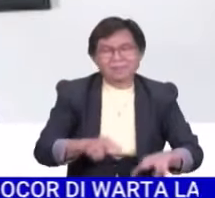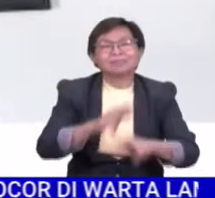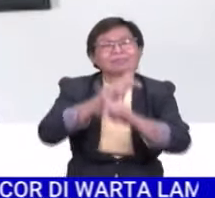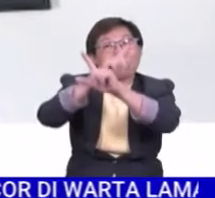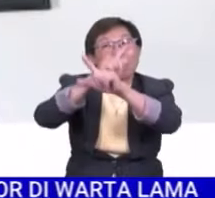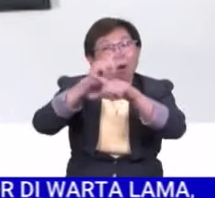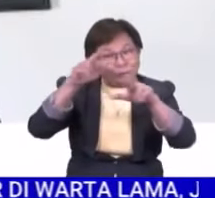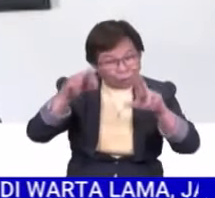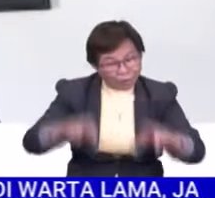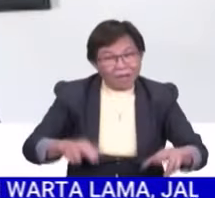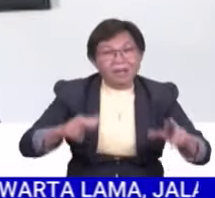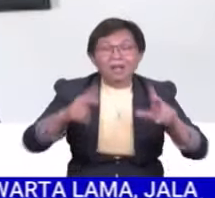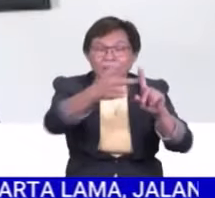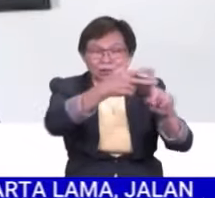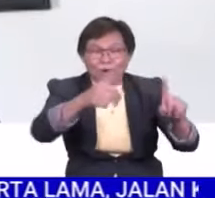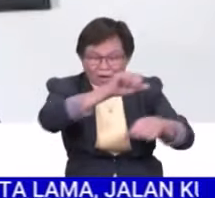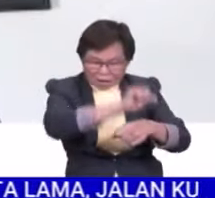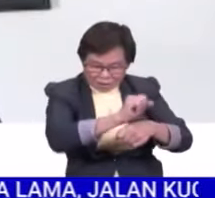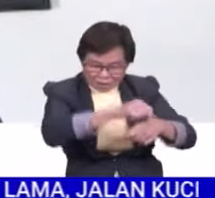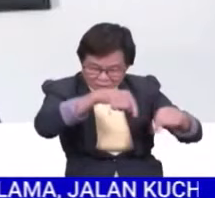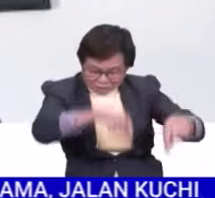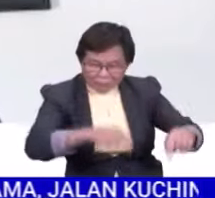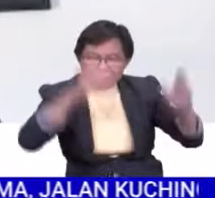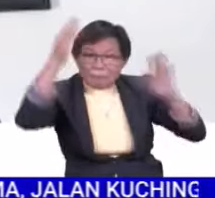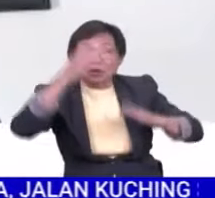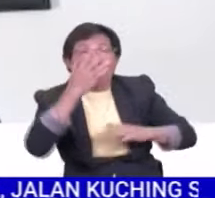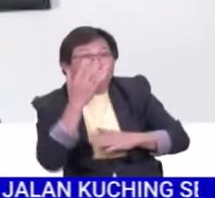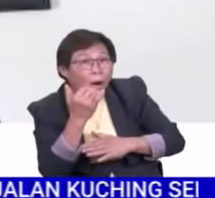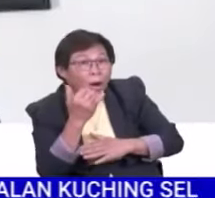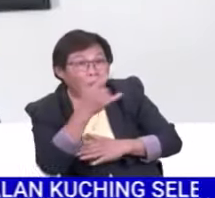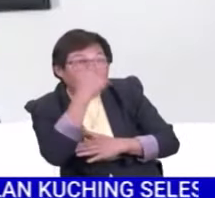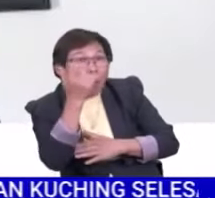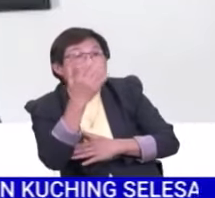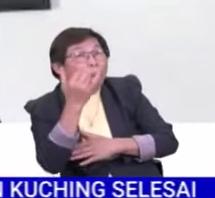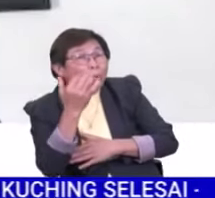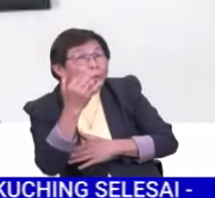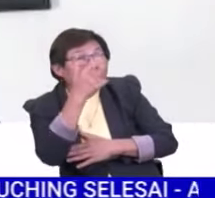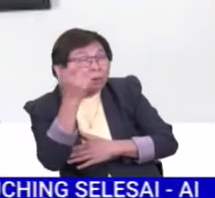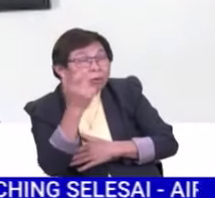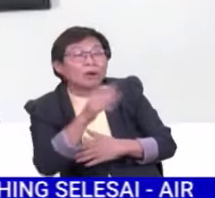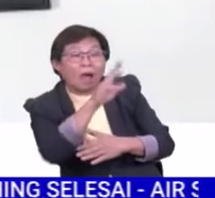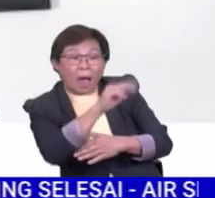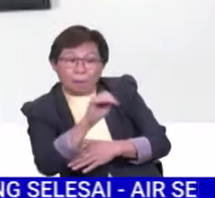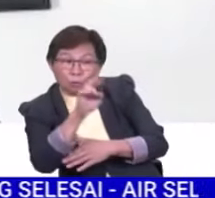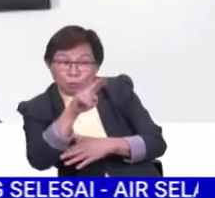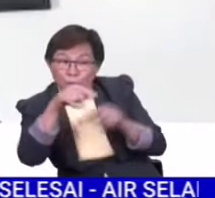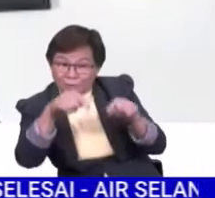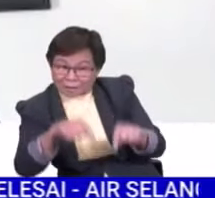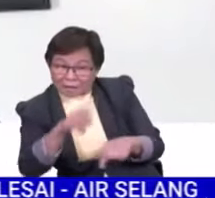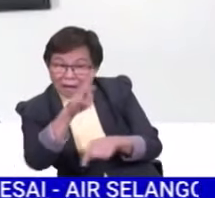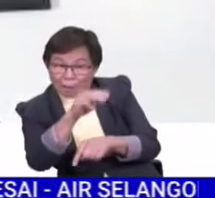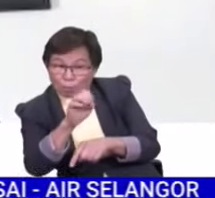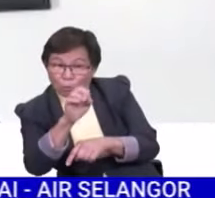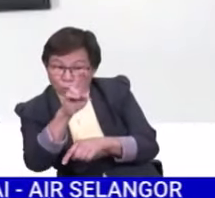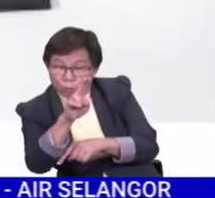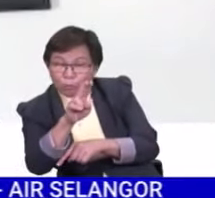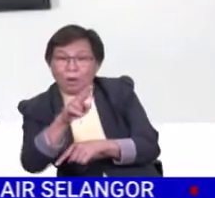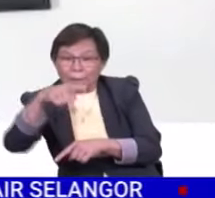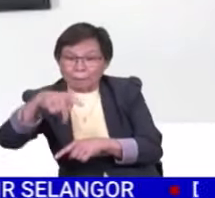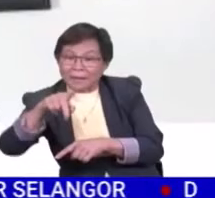yang bekerja di negara ini. Ini kerana melalui MOU ini kita